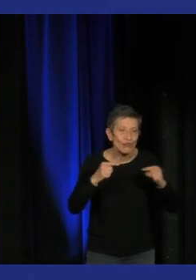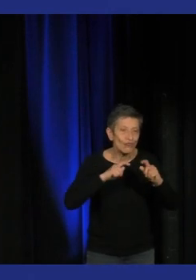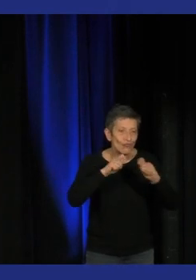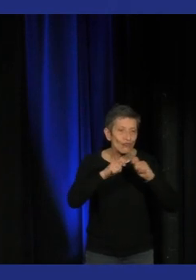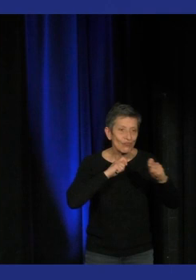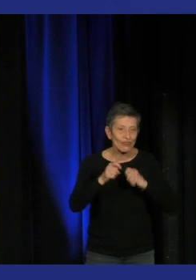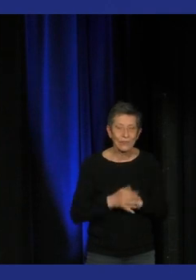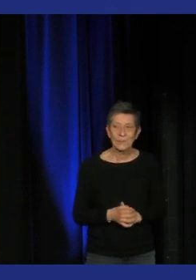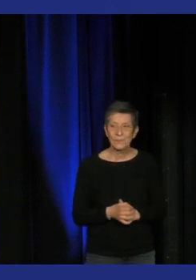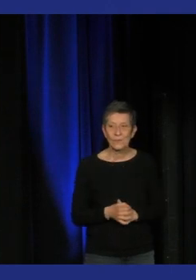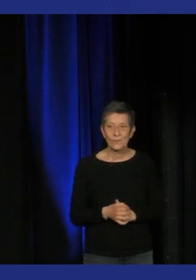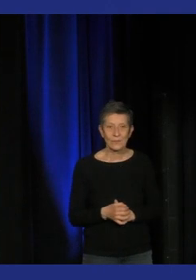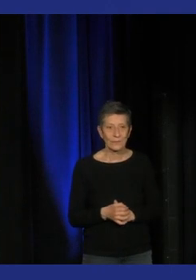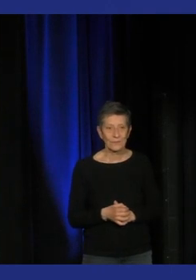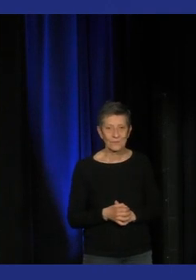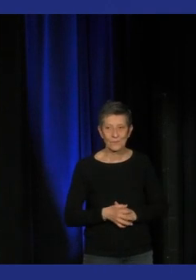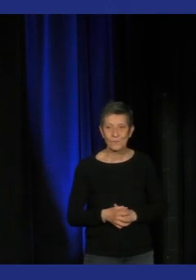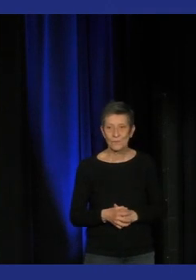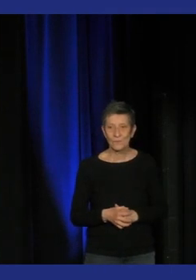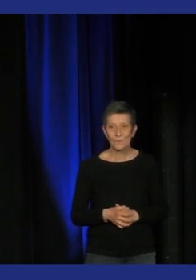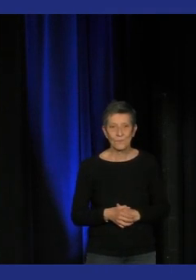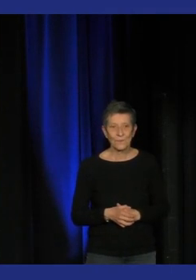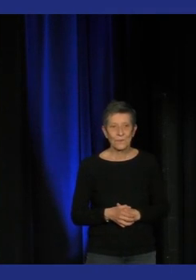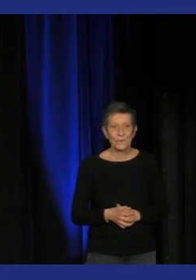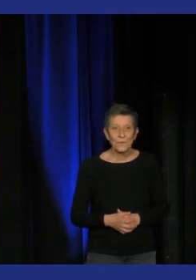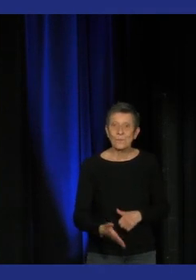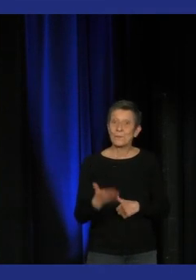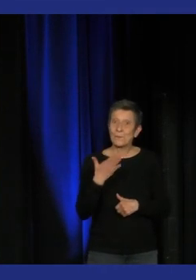le débat sur ces idées.